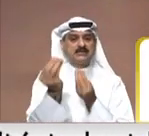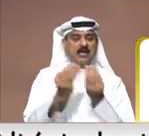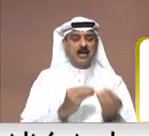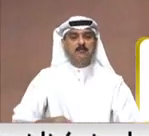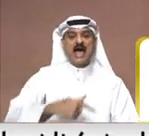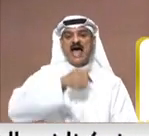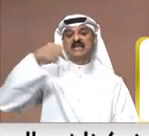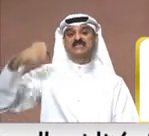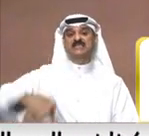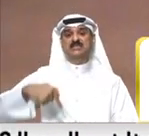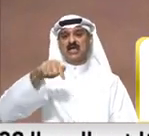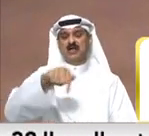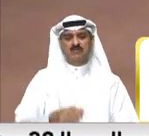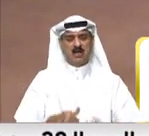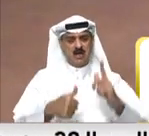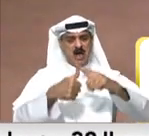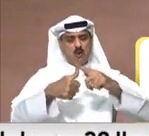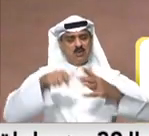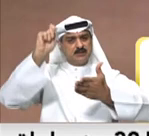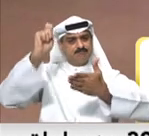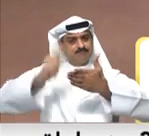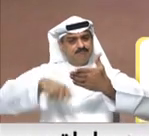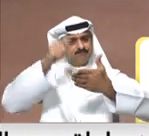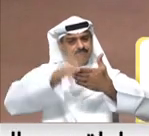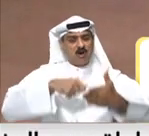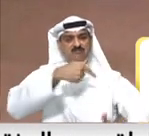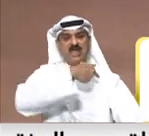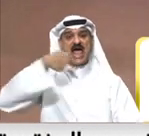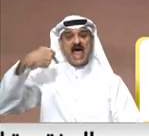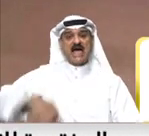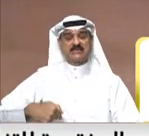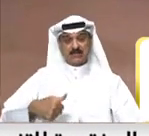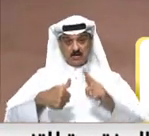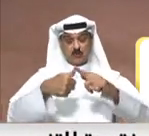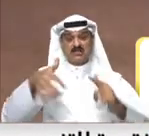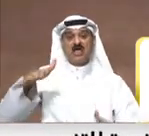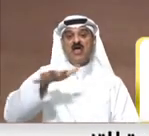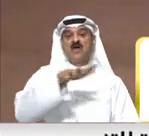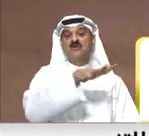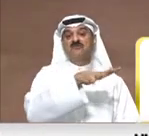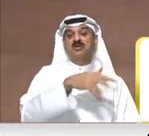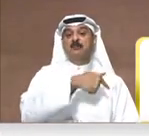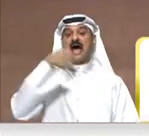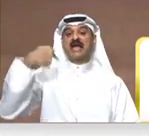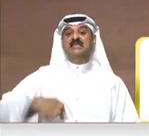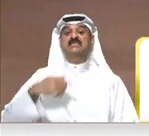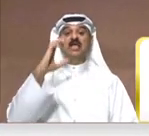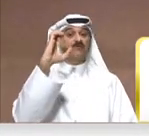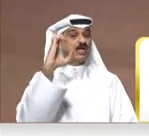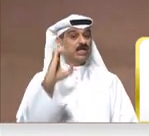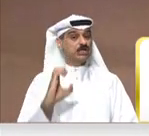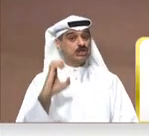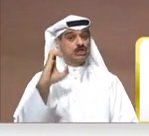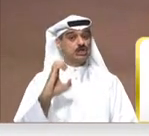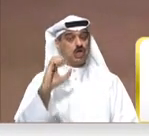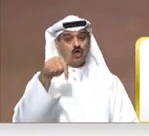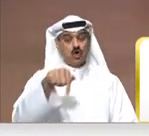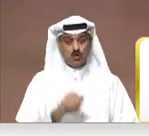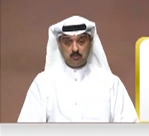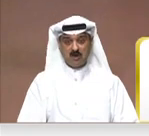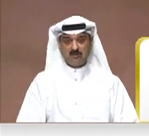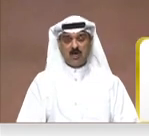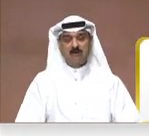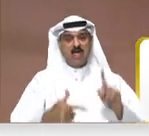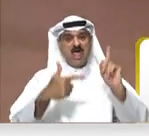الصيني الإجراءات التي اتخذتها بكين في بحر الصين الجنوبي، بما في ذلك ضد عمليات